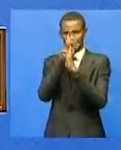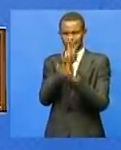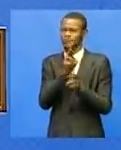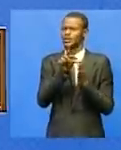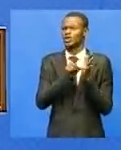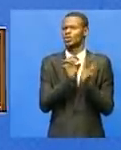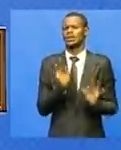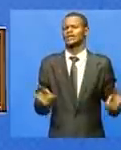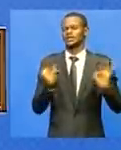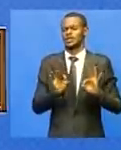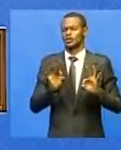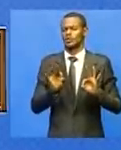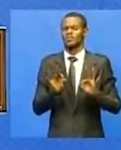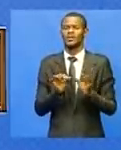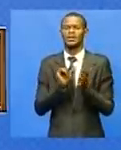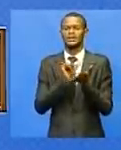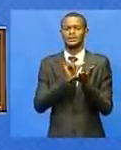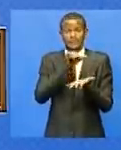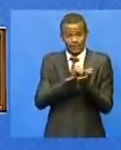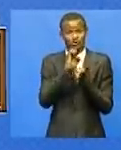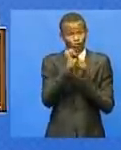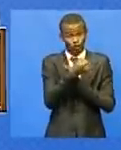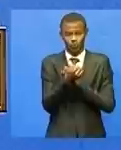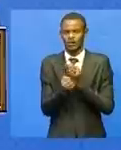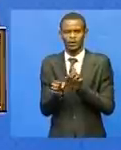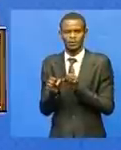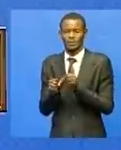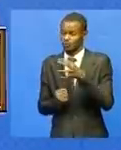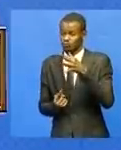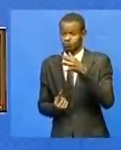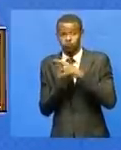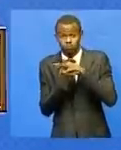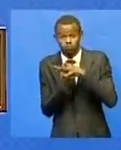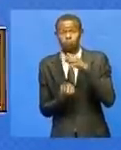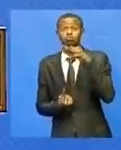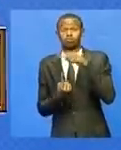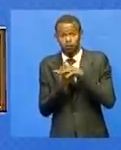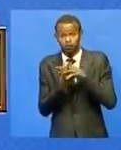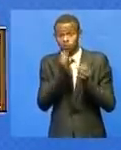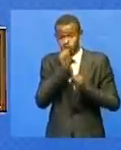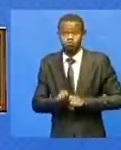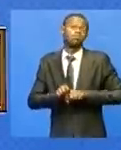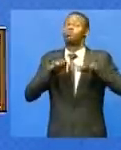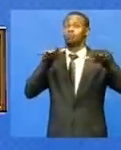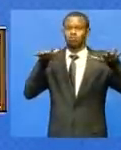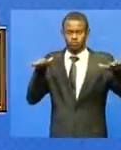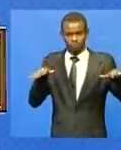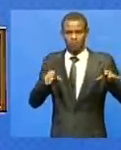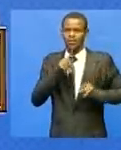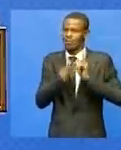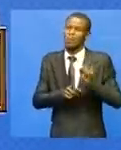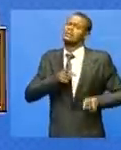2015. Cette situation a provoqué les déplacements de population ainsi que la paralysie des